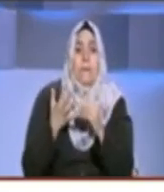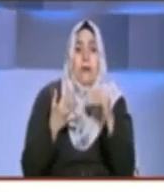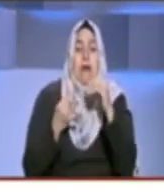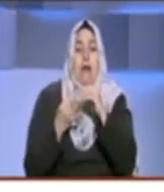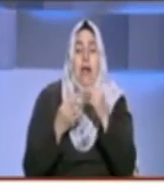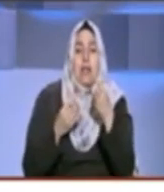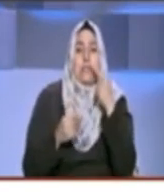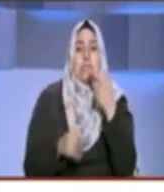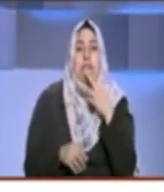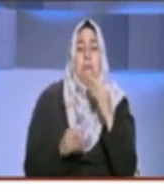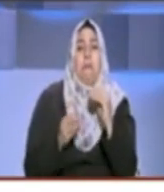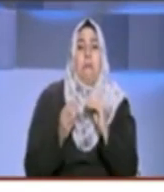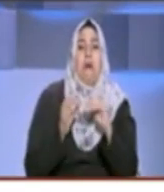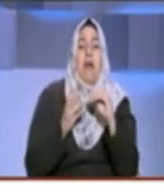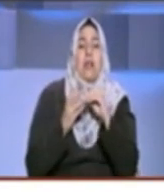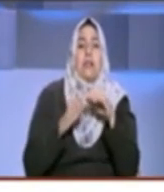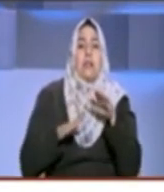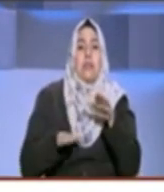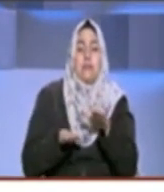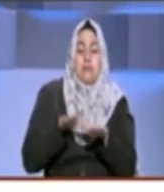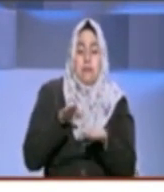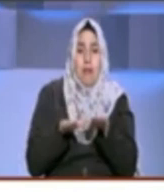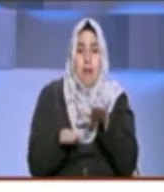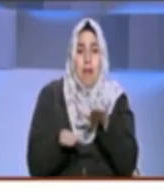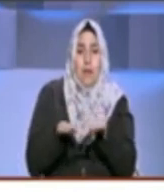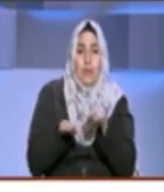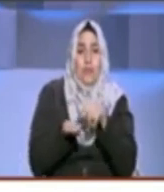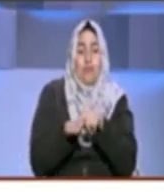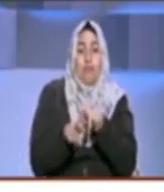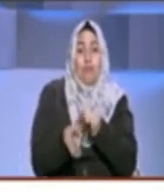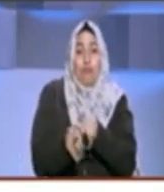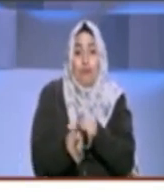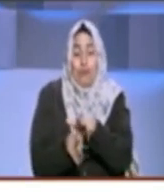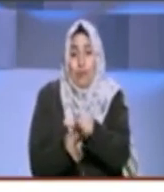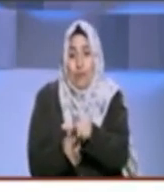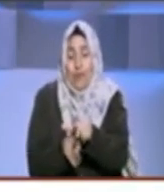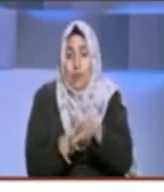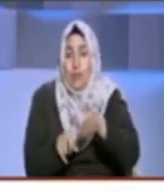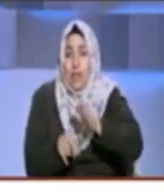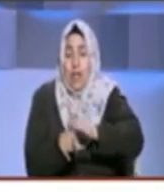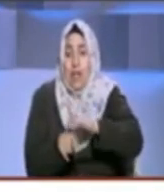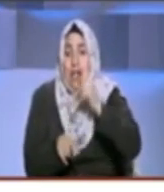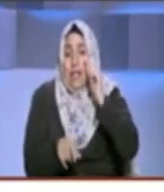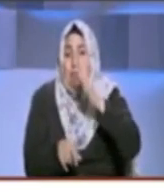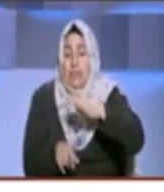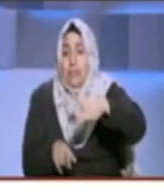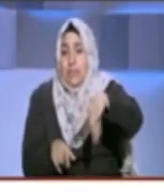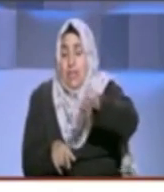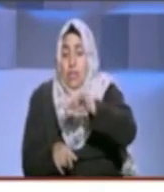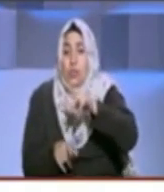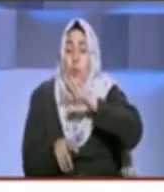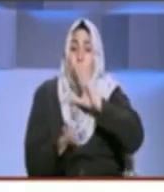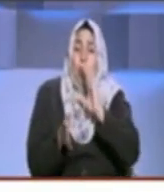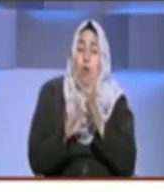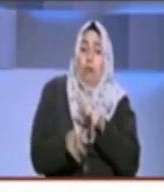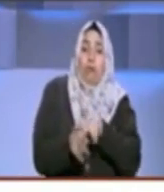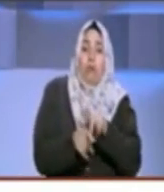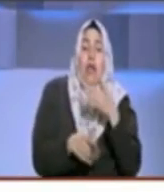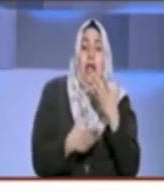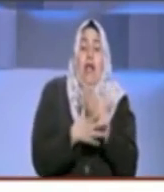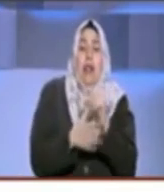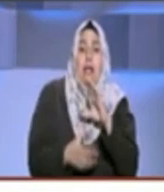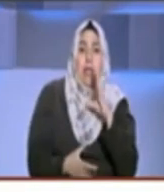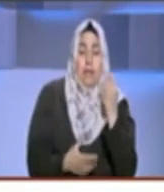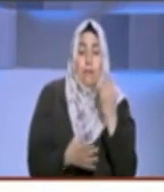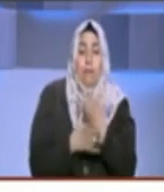هي لا ضرر على الاقتصاد ولا ضرر على الناس ان هو ينتشر ليهم الفيروس، ودي اصعب معادلة ممكن تحصل، خصوصا لو